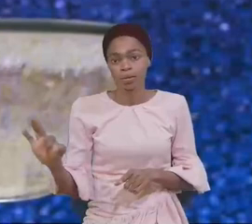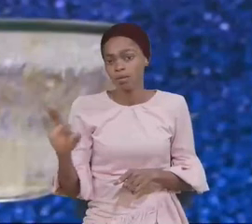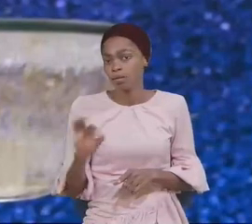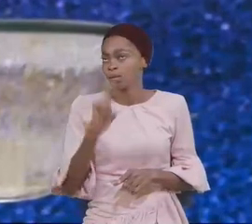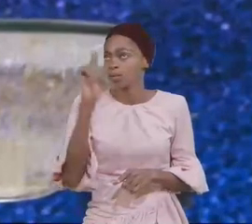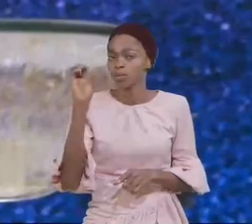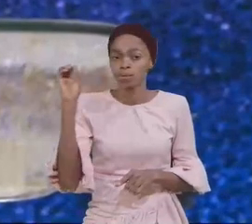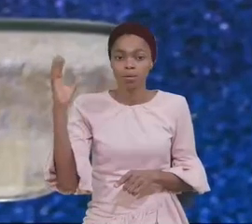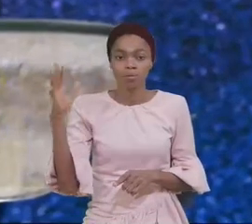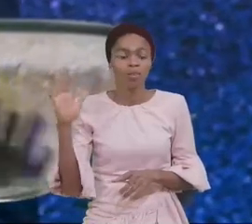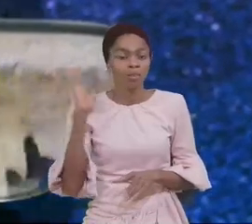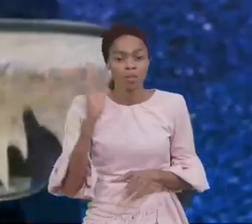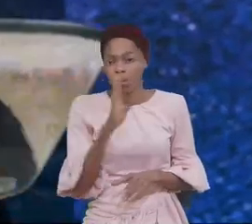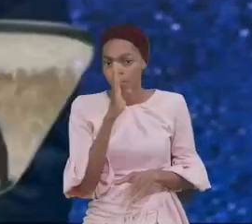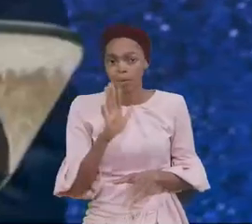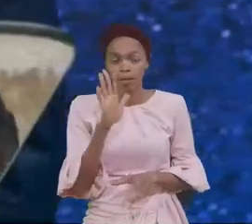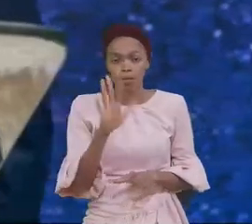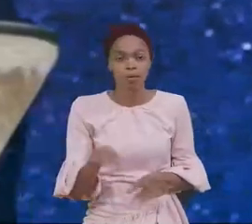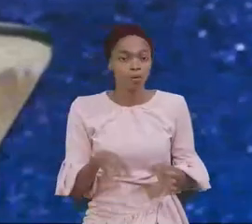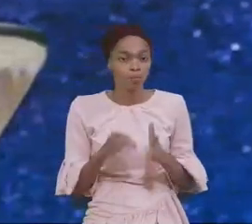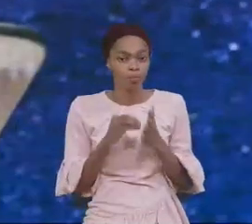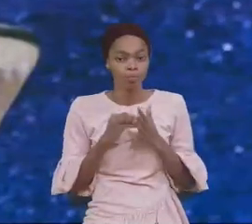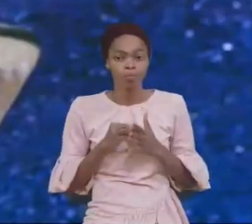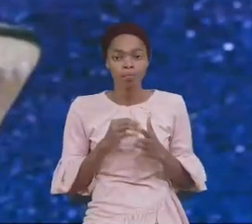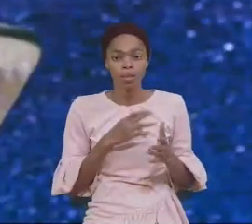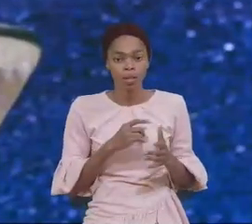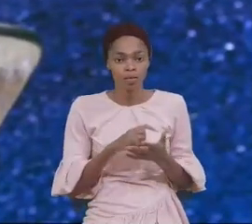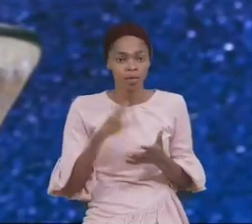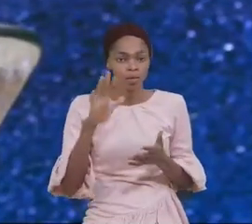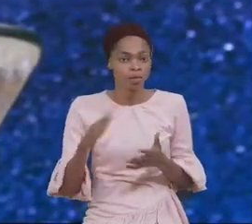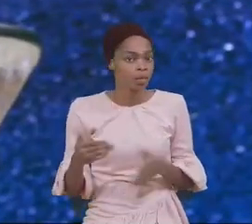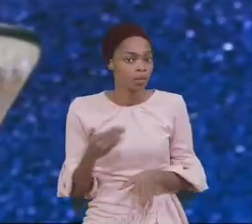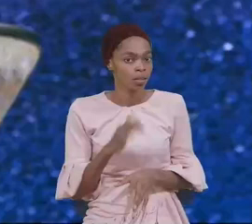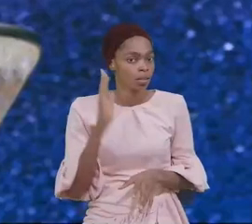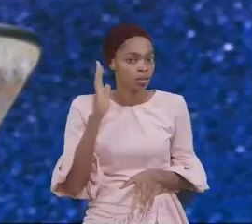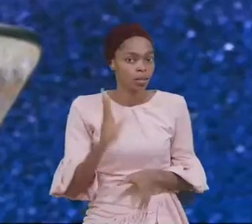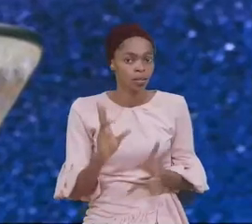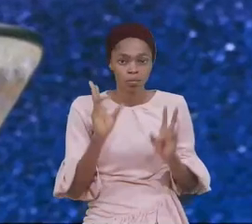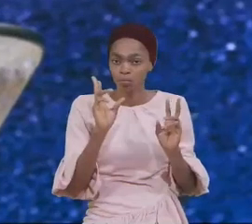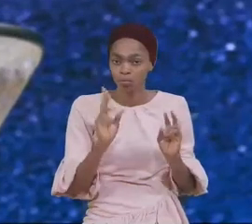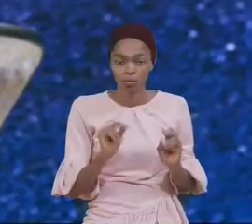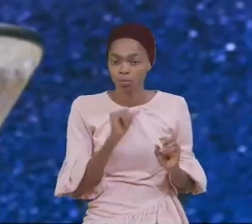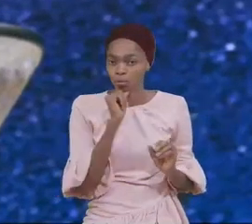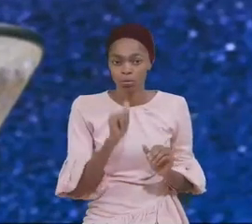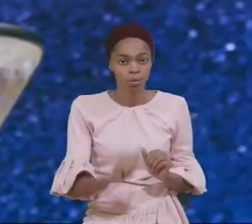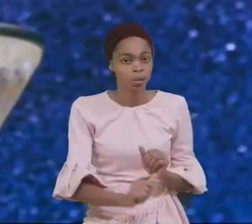Le verset 5 dit, nul ne tiendra devant toi